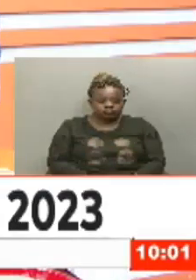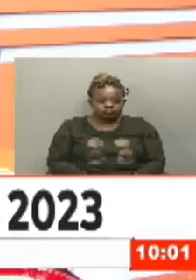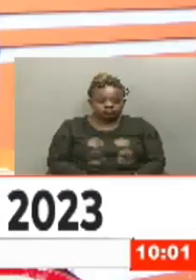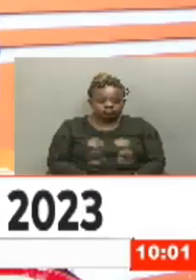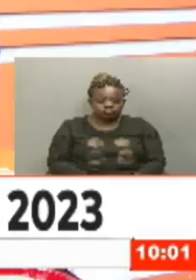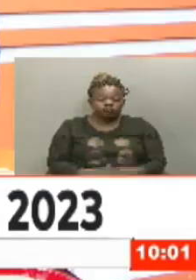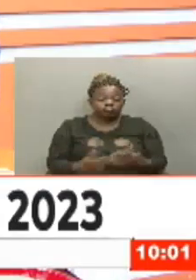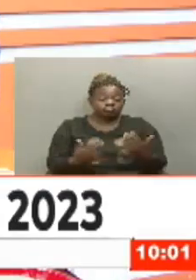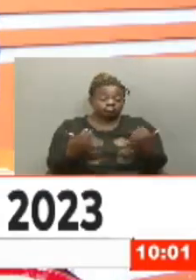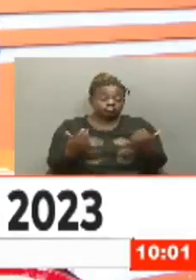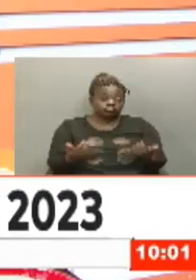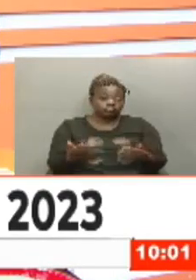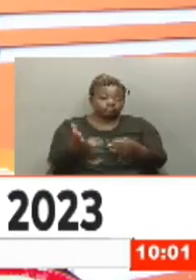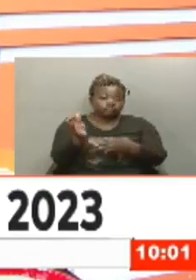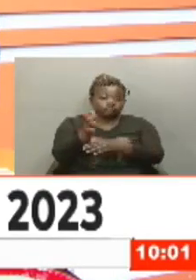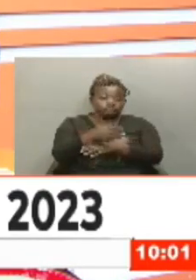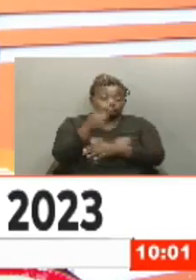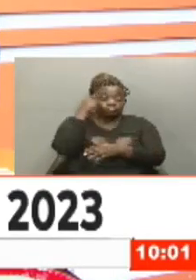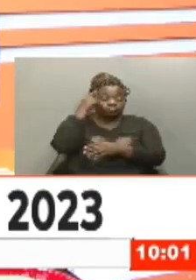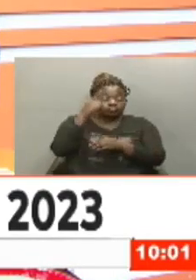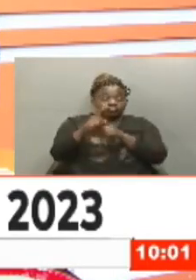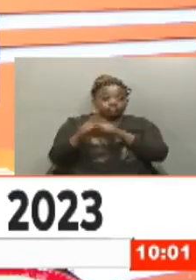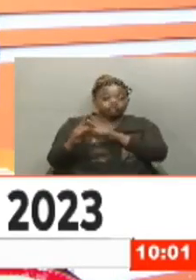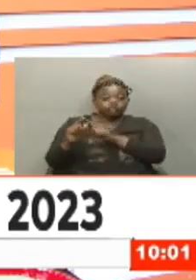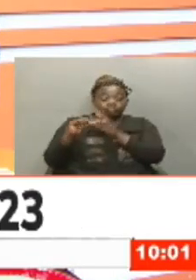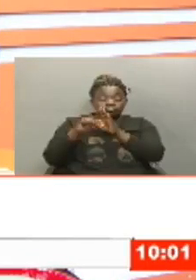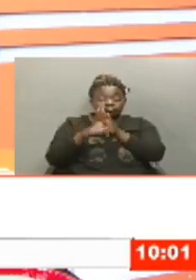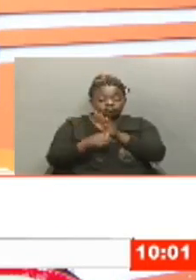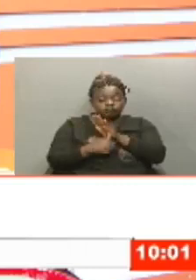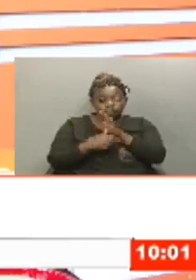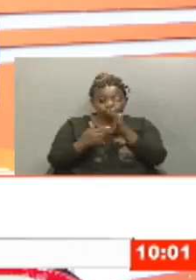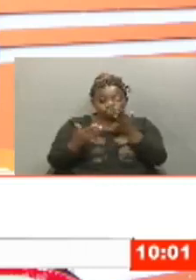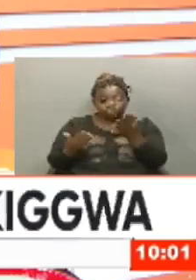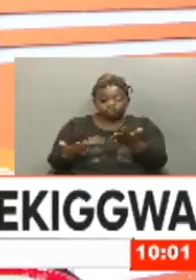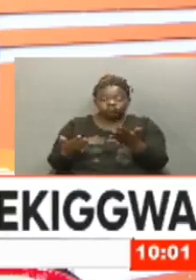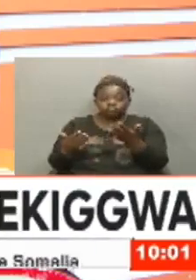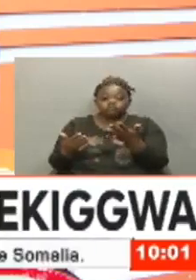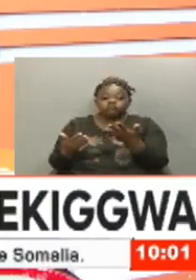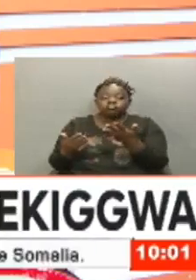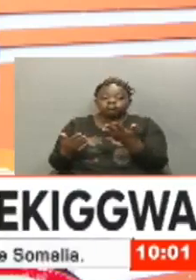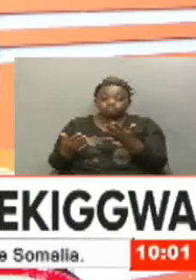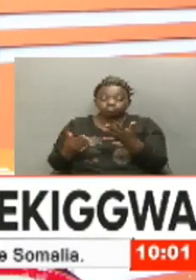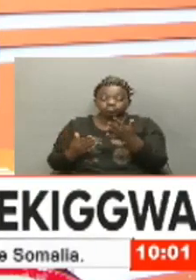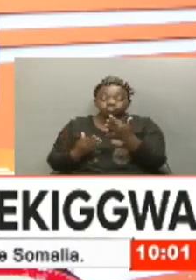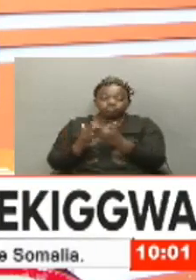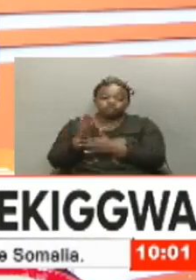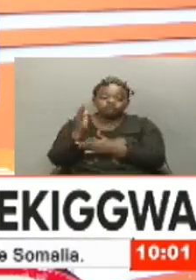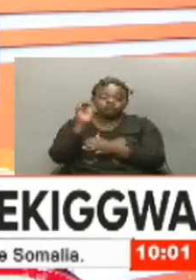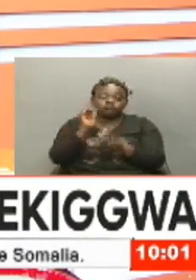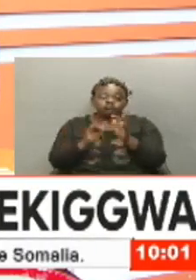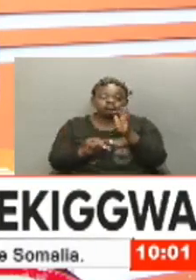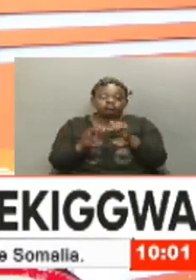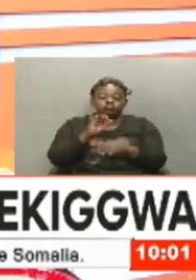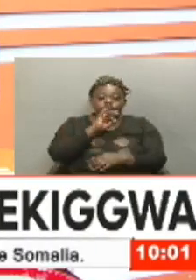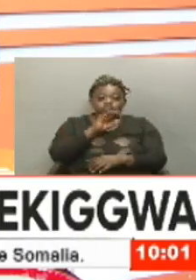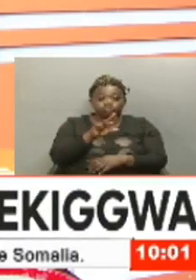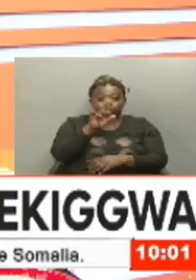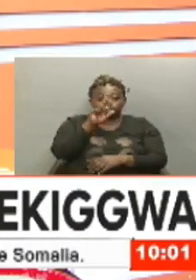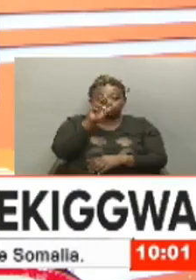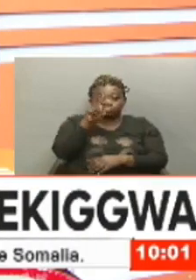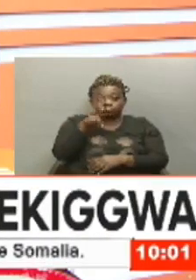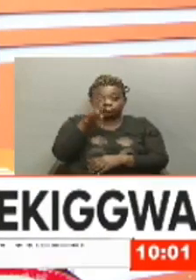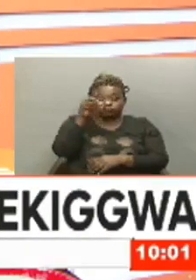Ebyo nga biri bwe bityo minisitule by'okwerinda n'ensonga ezabazirwanako ng'eyita mu woofiisi y'omwogezi w'eggye lya